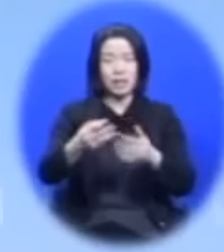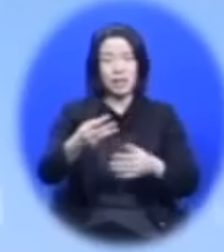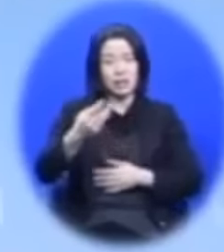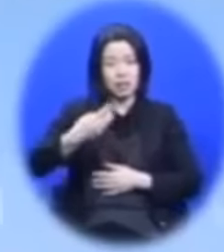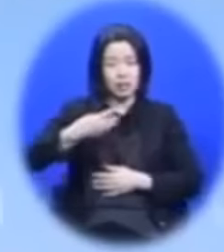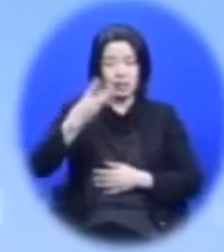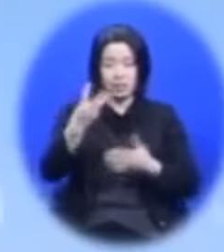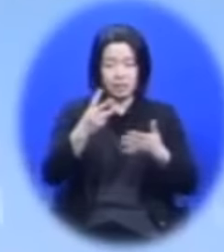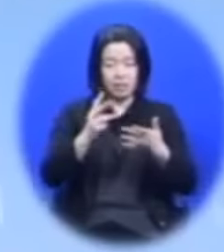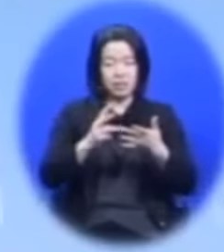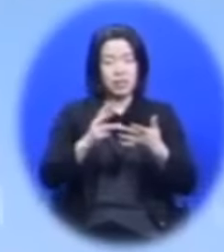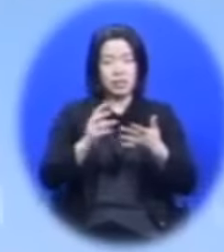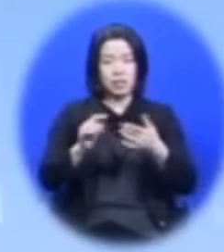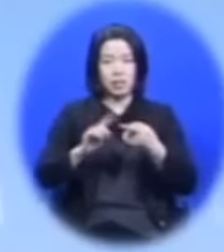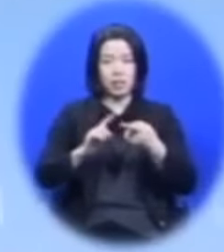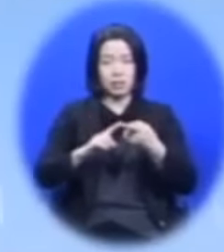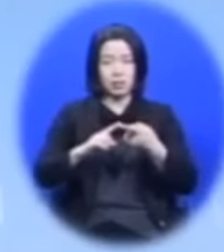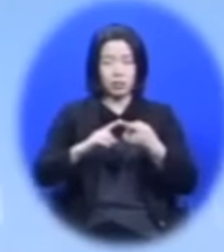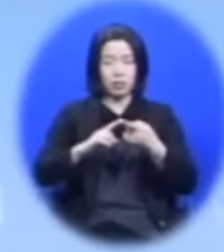듣고는 화가 나서